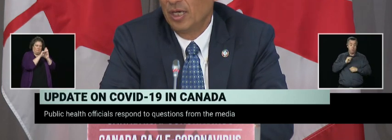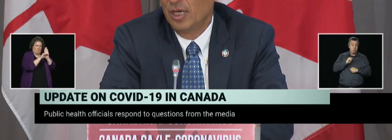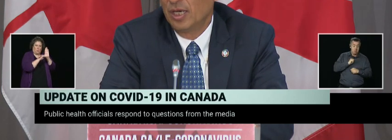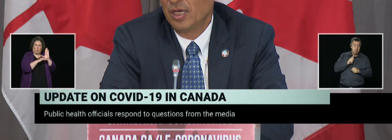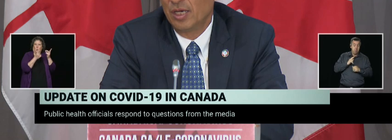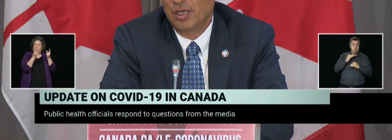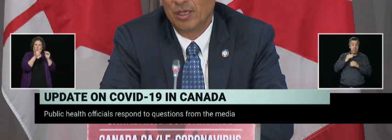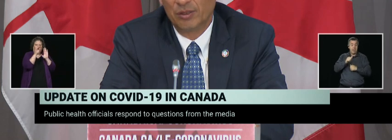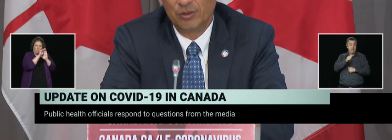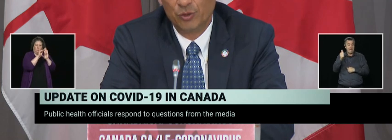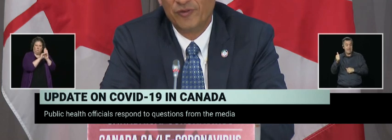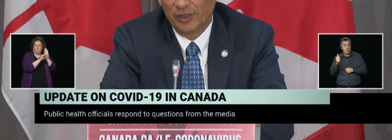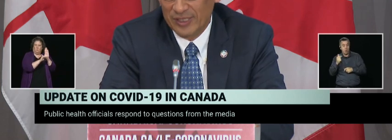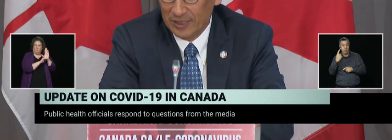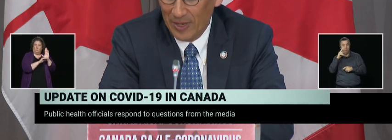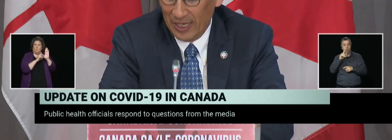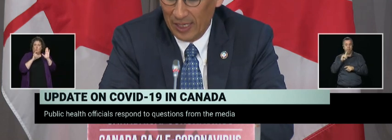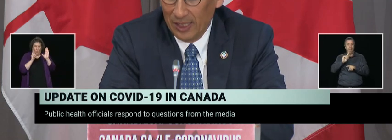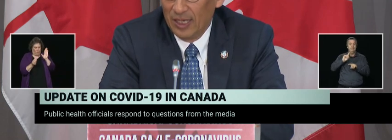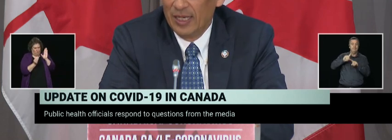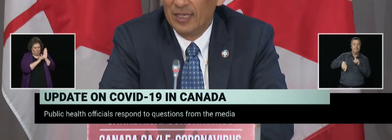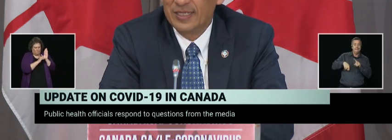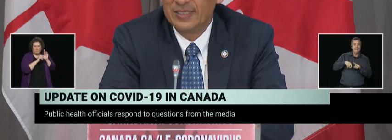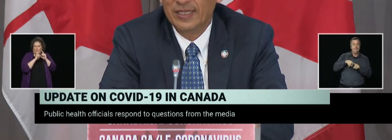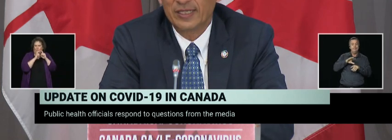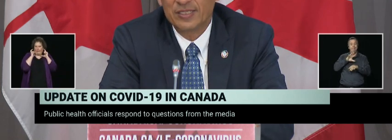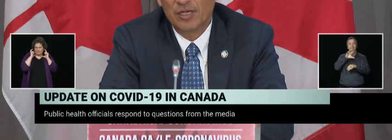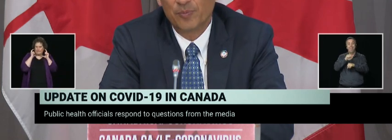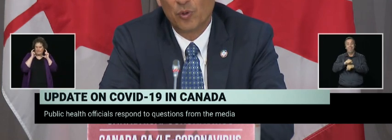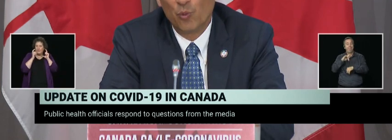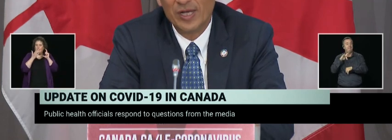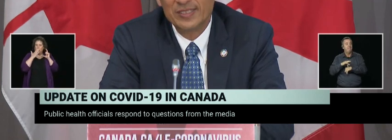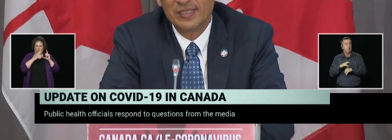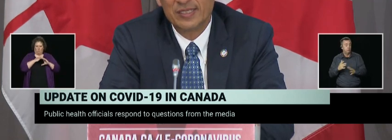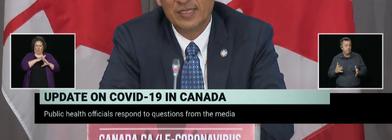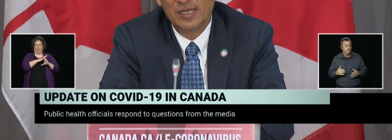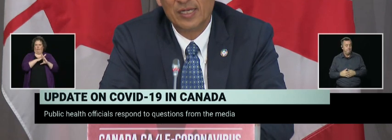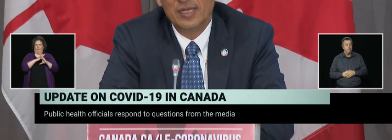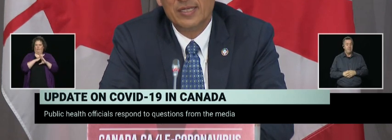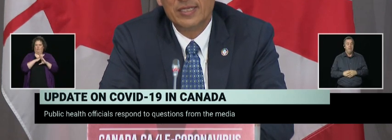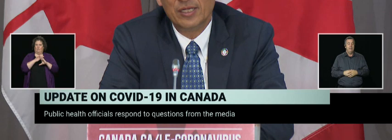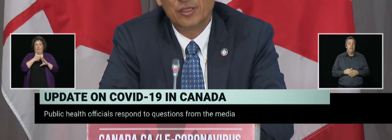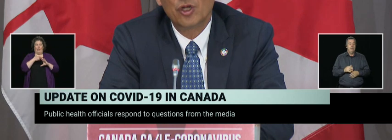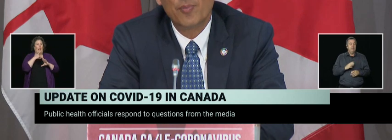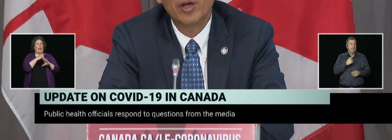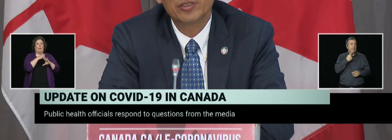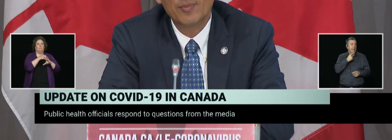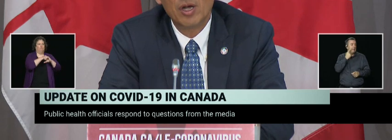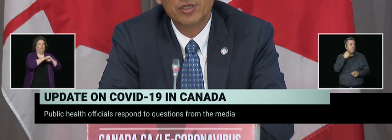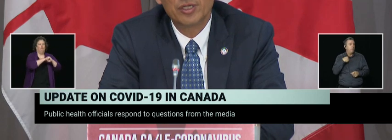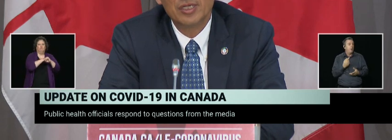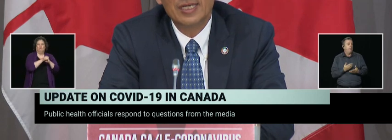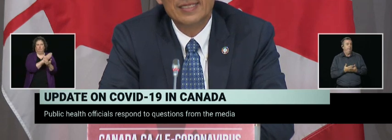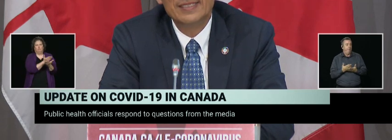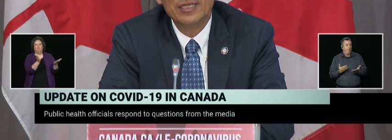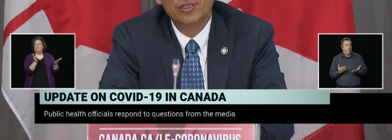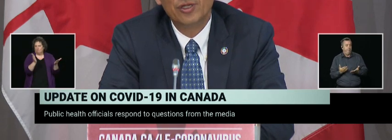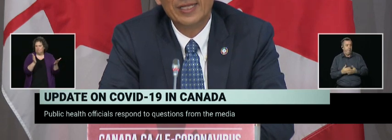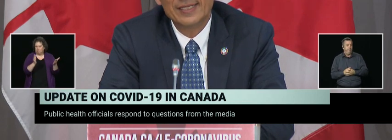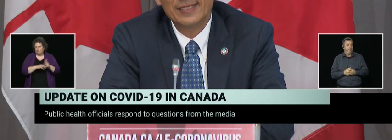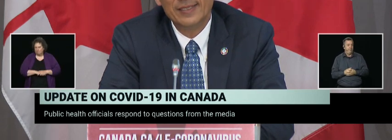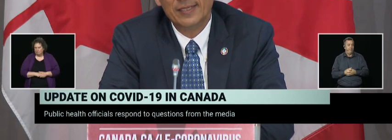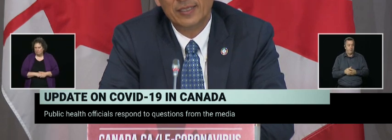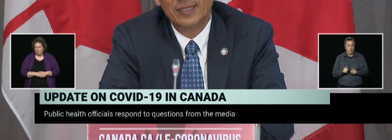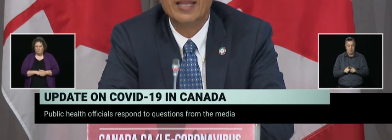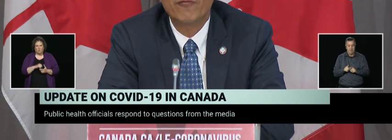du virus. Mais c'est intéressant pour moi.'est un comportement que si